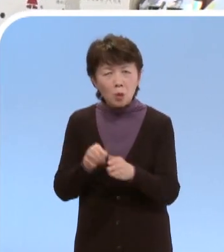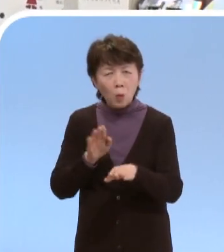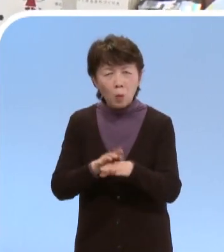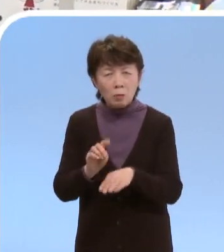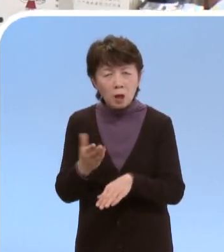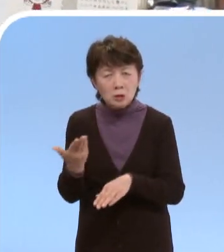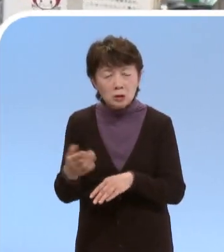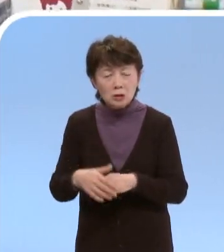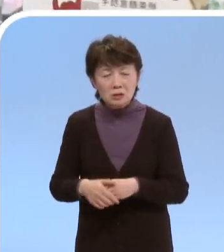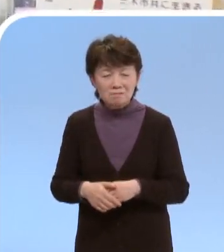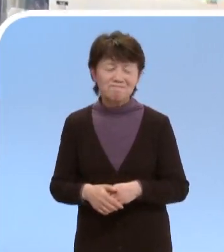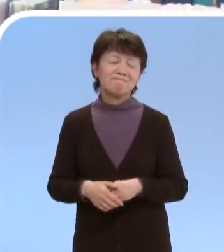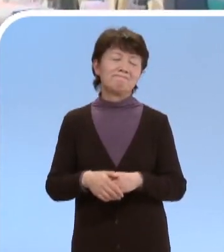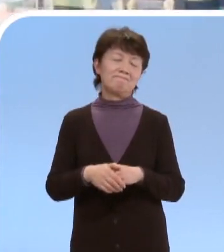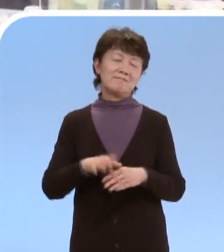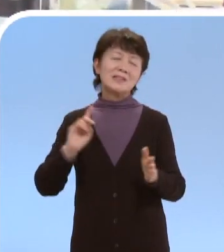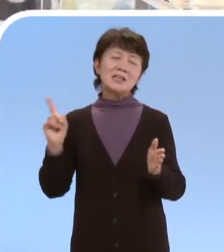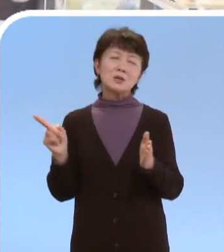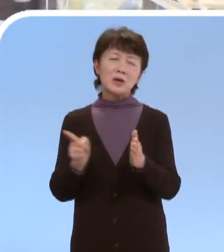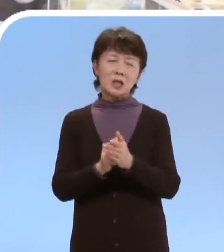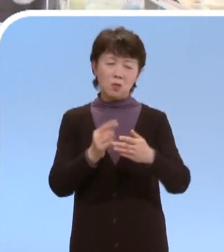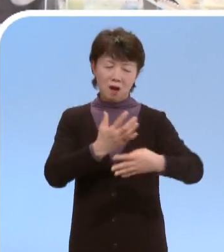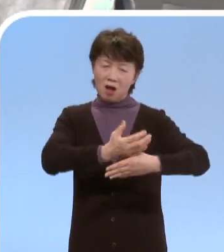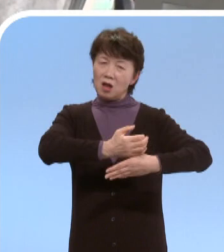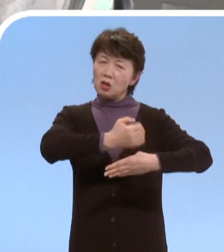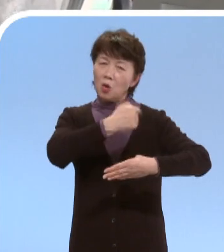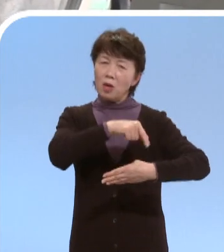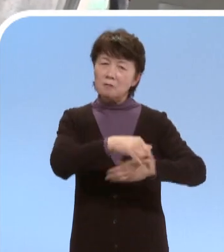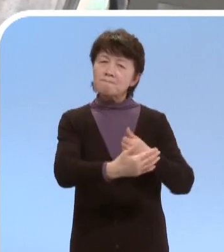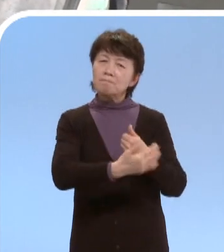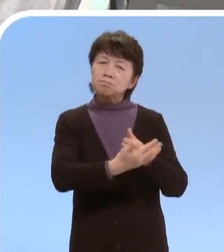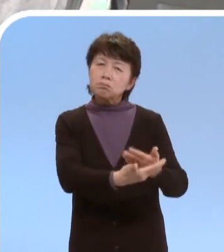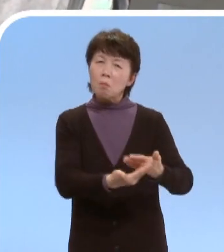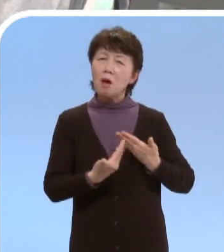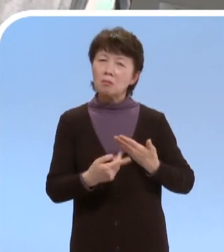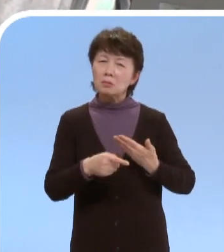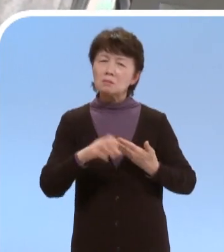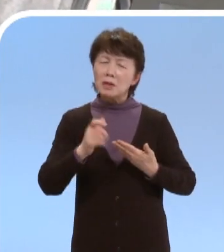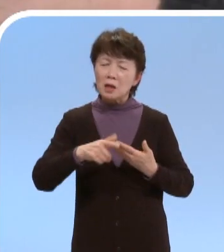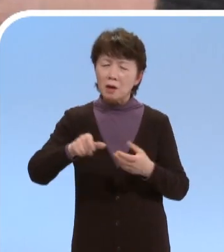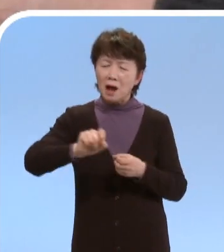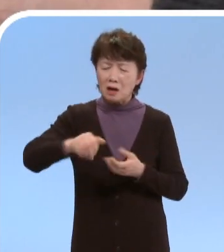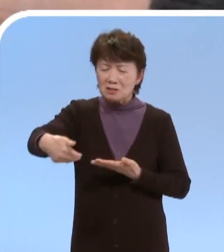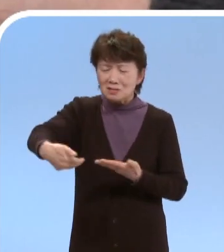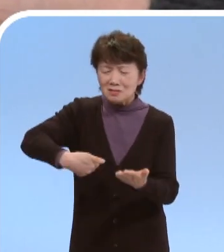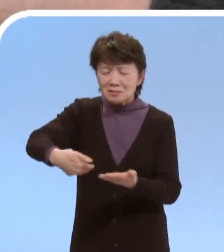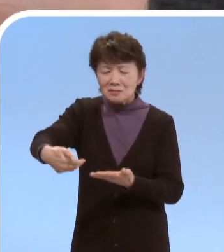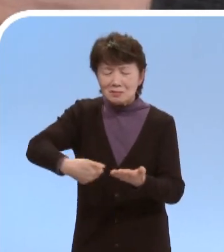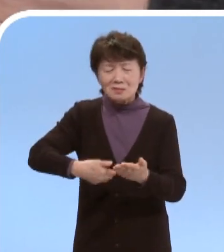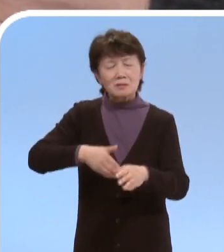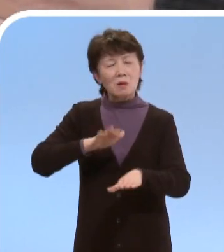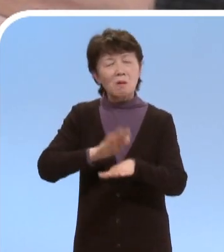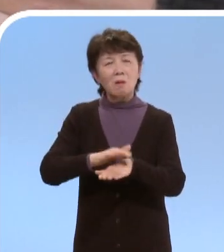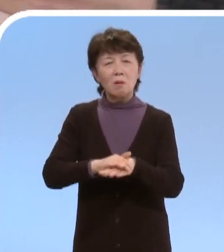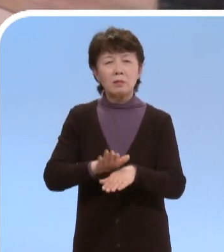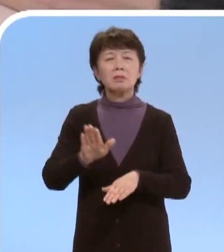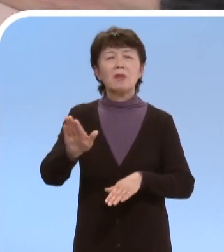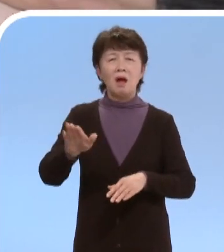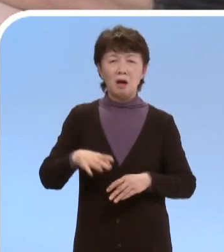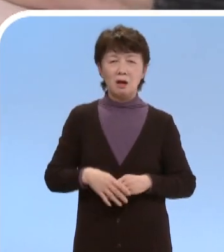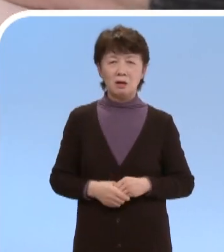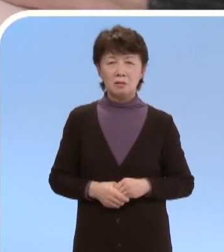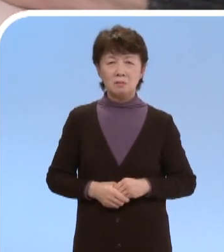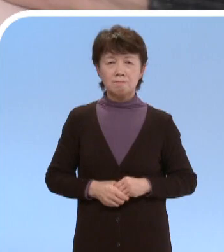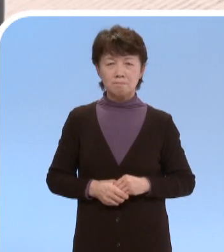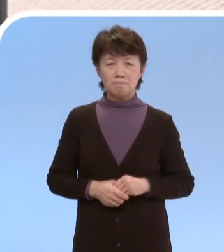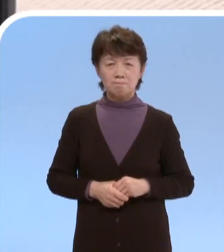ですかね？ 今まではようやく筆記者の方が筆談で要約して伝えてたっていうところです。 そ